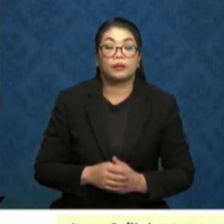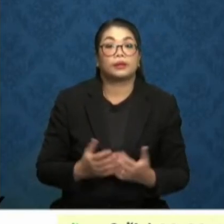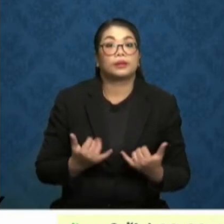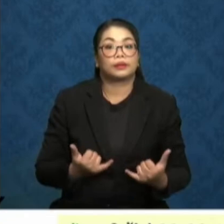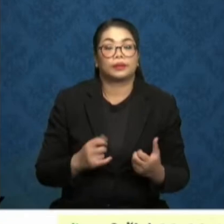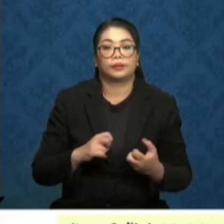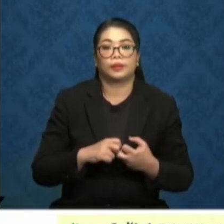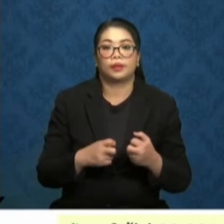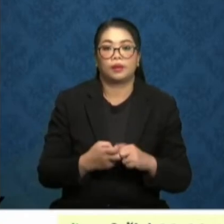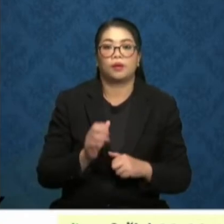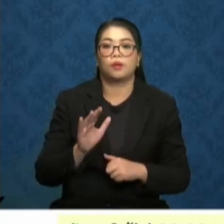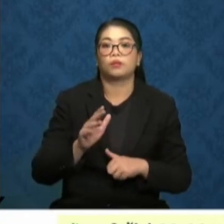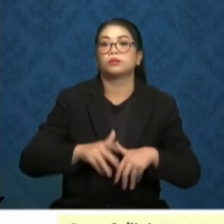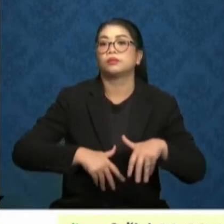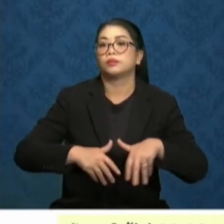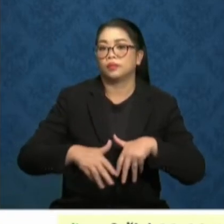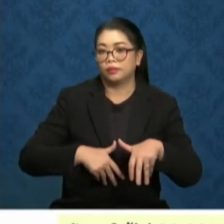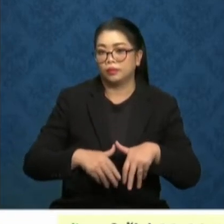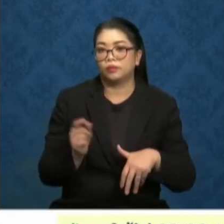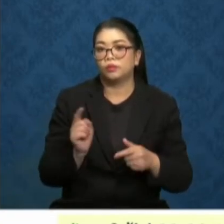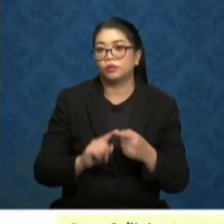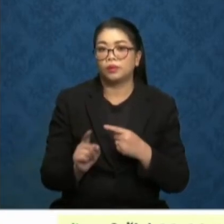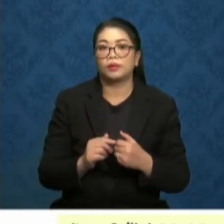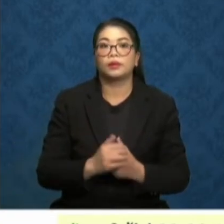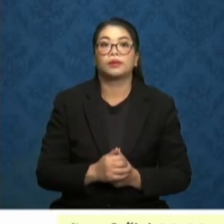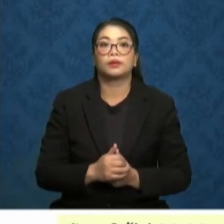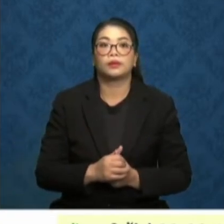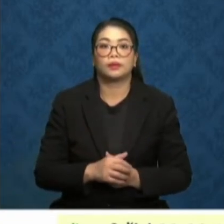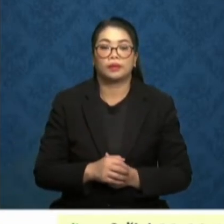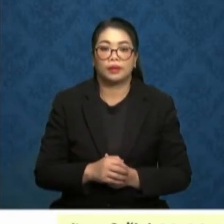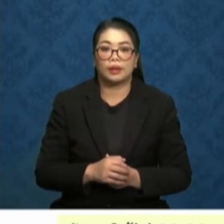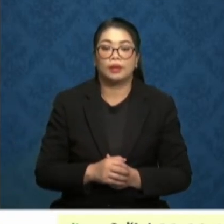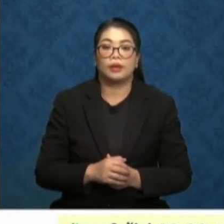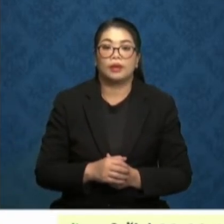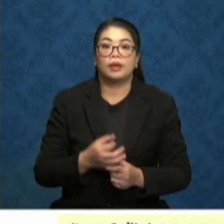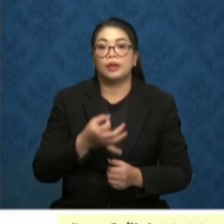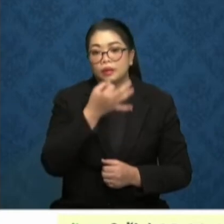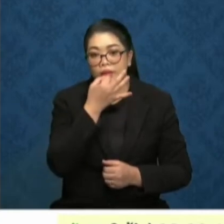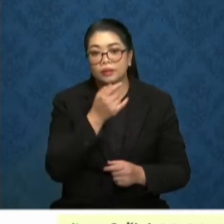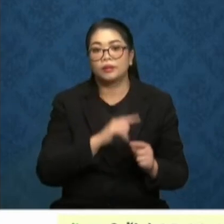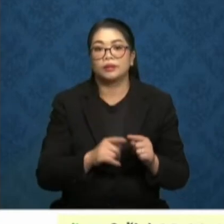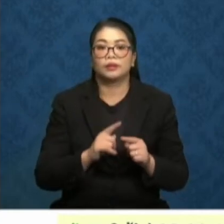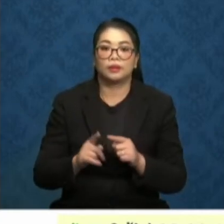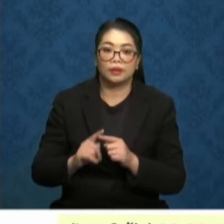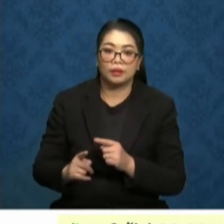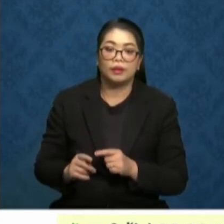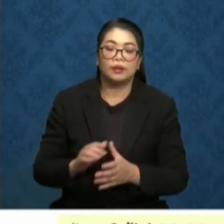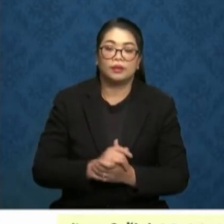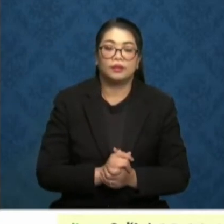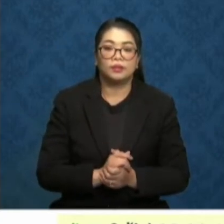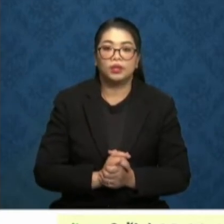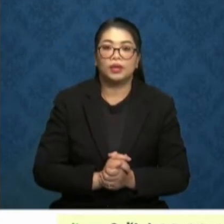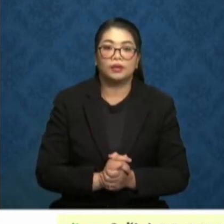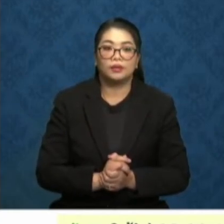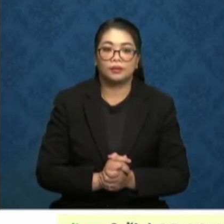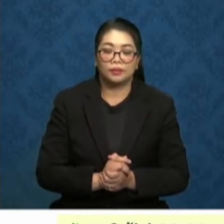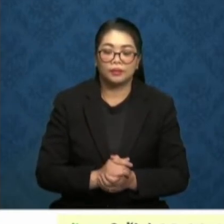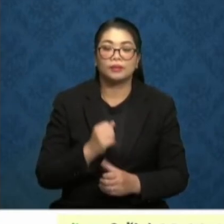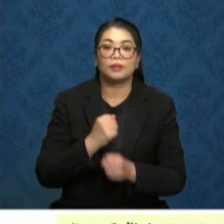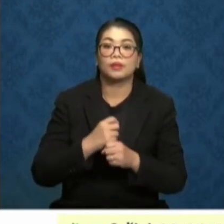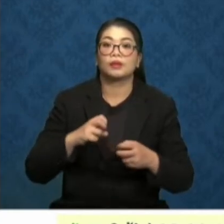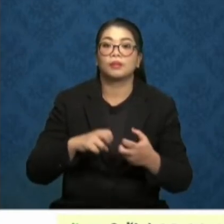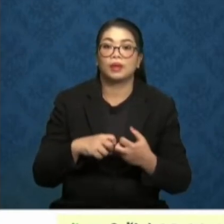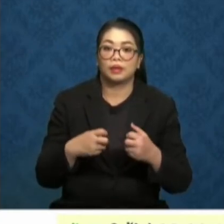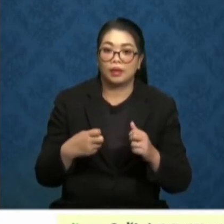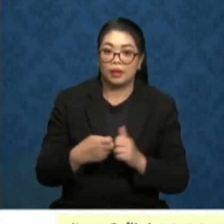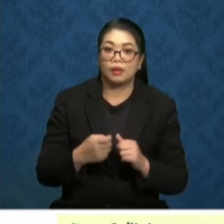วัี้เี่ปัหาขพี่น้องประจาชนในพ้นที่ทำไม่กวจะเป็ทับซ้อนเหรือบุกลุกเป็ปรณหา